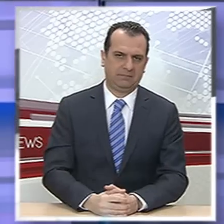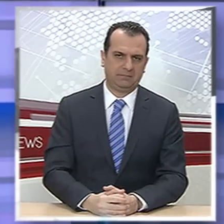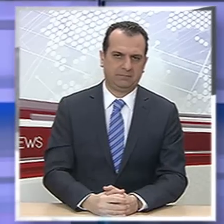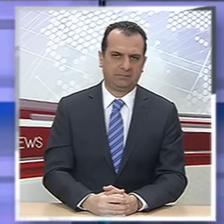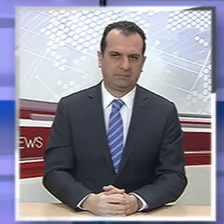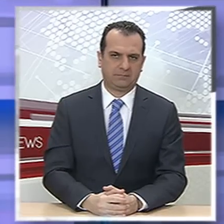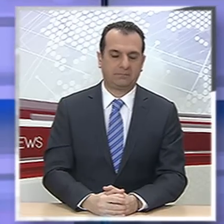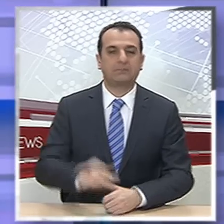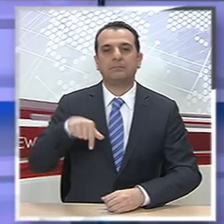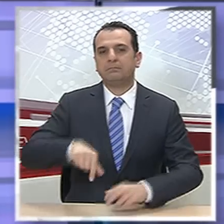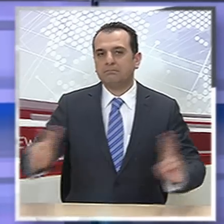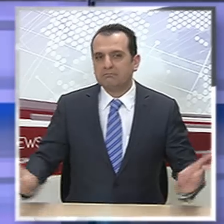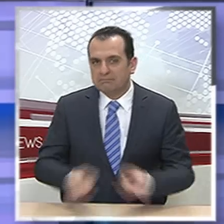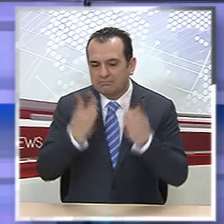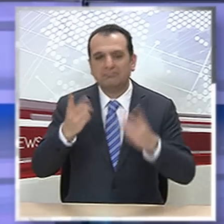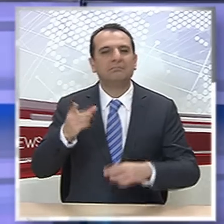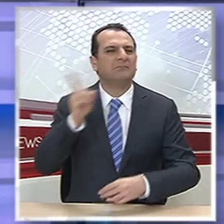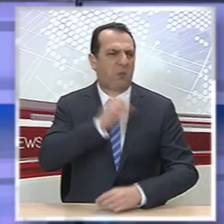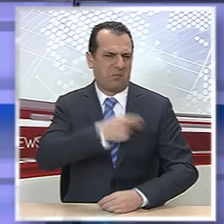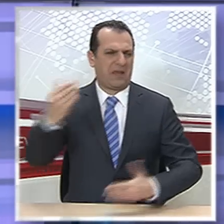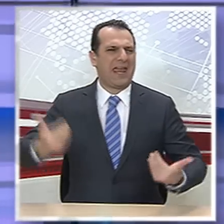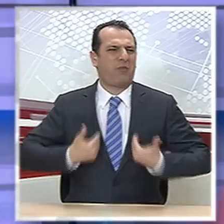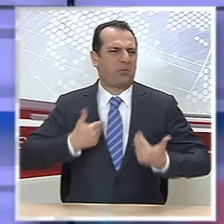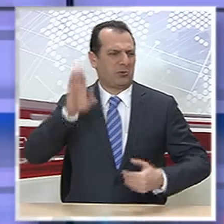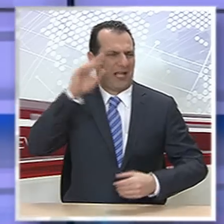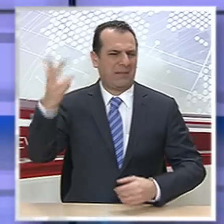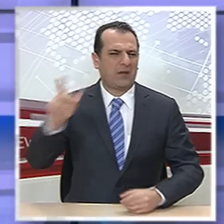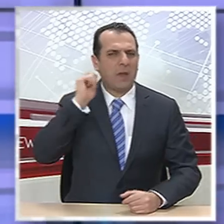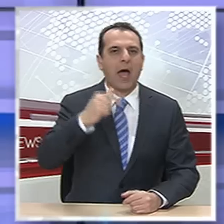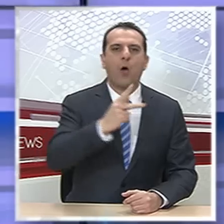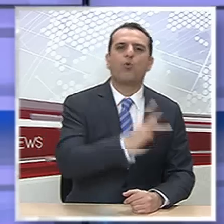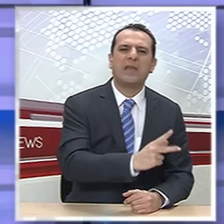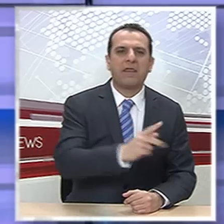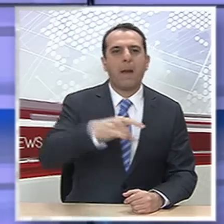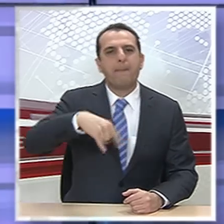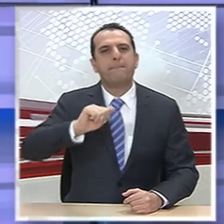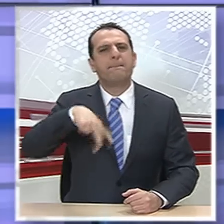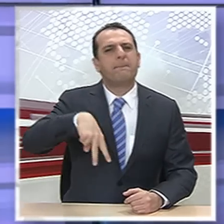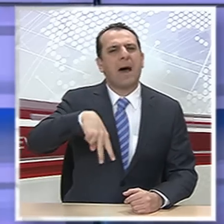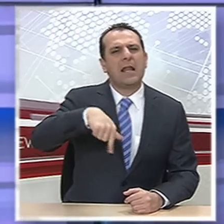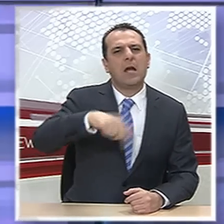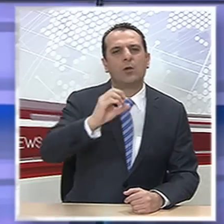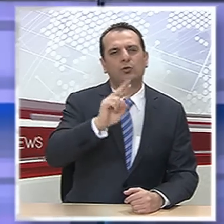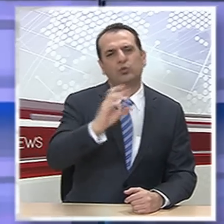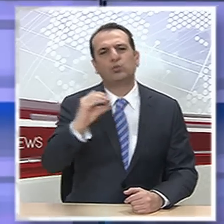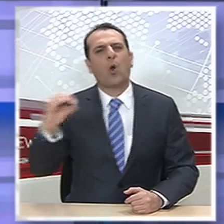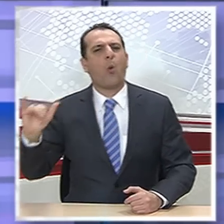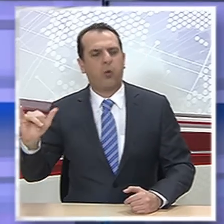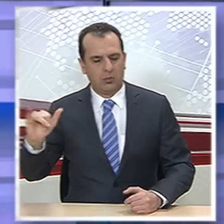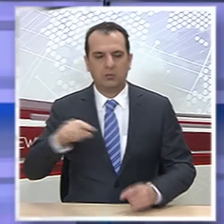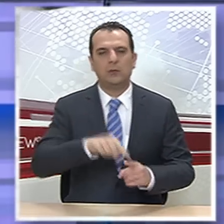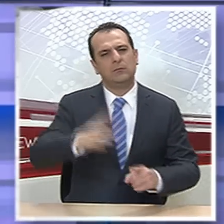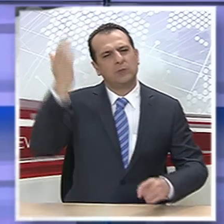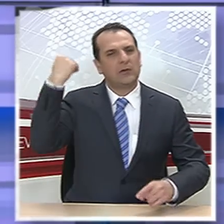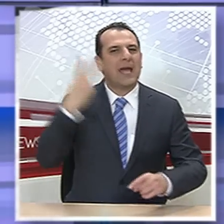Ένας άνδρας κατηγορεί τη στάρ του Hollywood Gwyneth Paltrow ότι έπεσε πάνω του την ώρα που έκανε σκι σε χιονοδρομικό κέντρο της Γιούτα στις